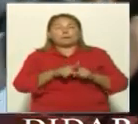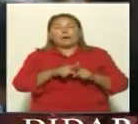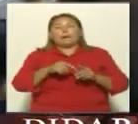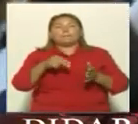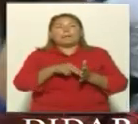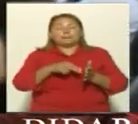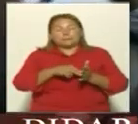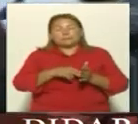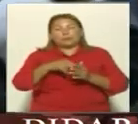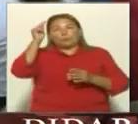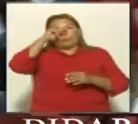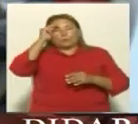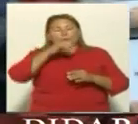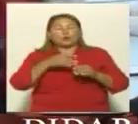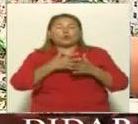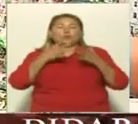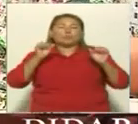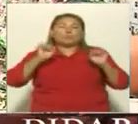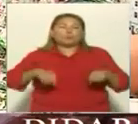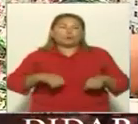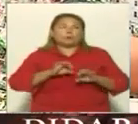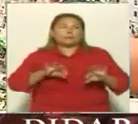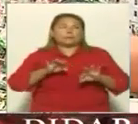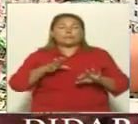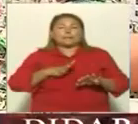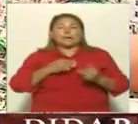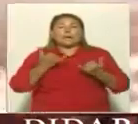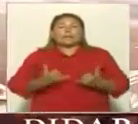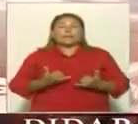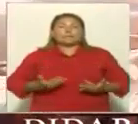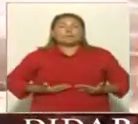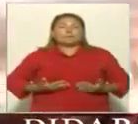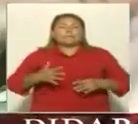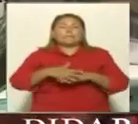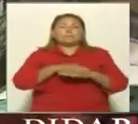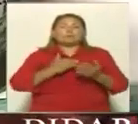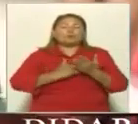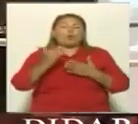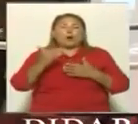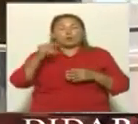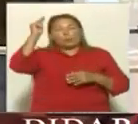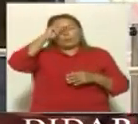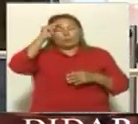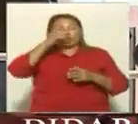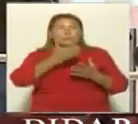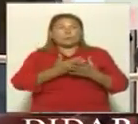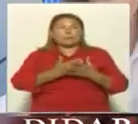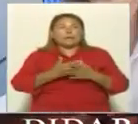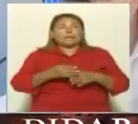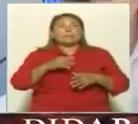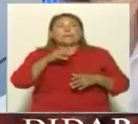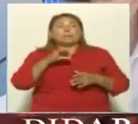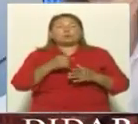оқуға түсетіндер үшін үлкен мүмкіндік, дейді мамандар. Айта кетейік, қазір өңірде еліміздің жоғары оқу орындарының өкілдері келіп,